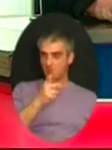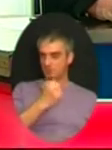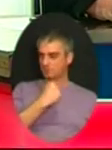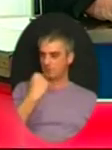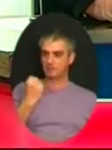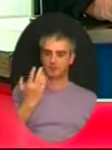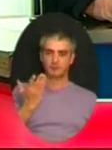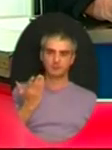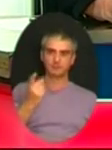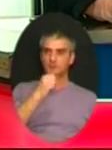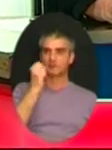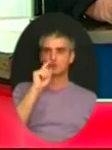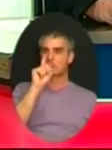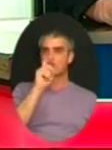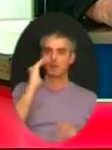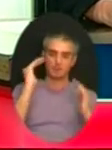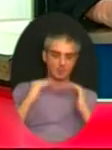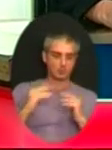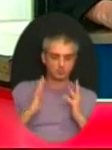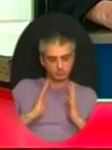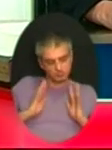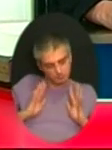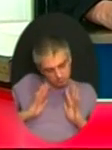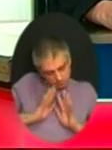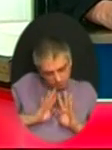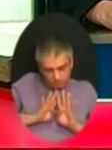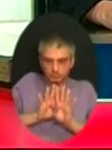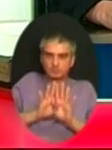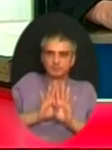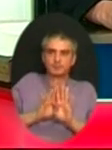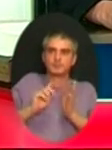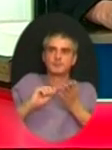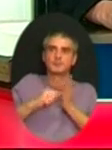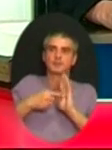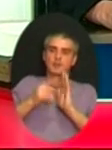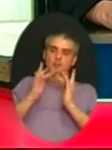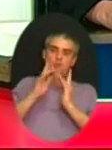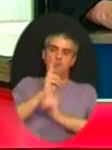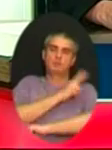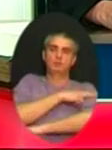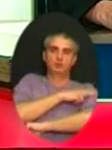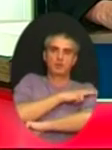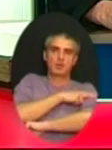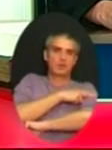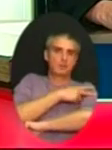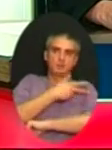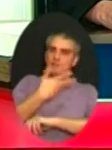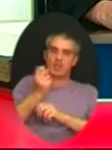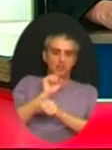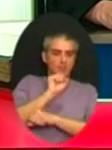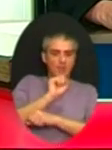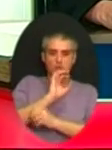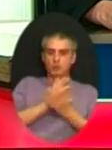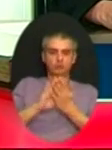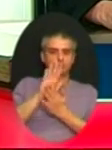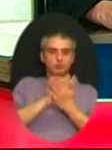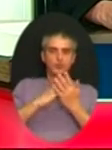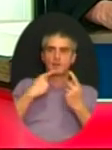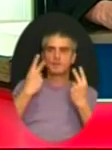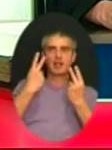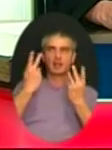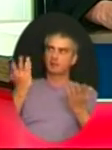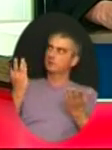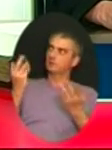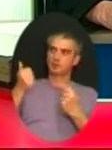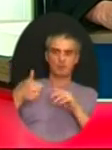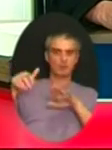בימין, בימין אולי פחות, אבל מצופפים שורות, והמטרה שלהם היא מול המשטרה, ואין איזשהן טענות, אין איזושהי אמירה ערכית